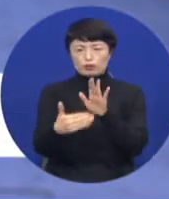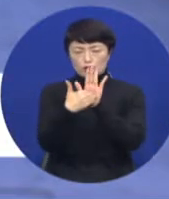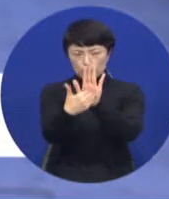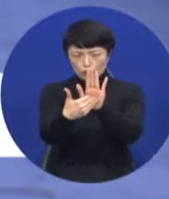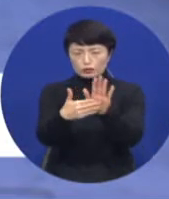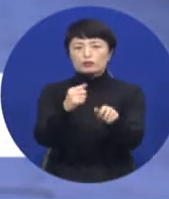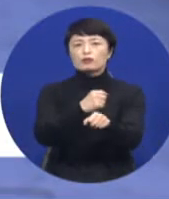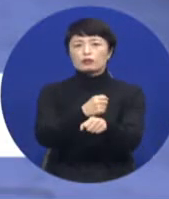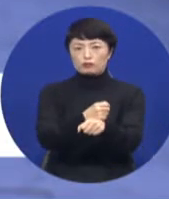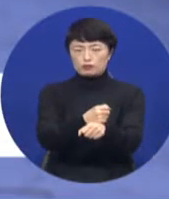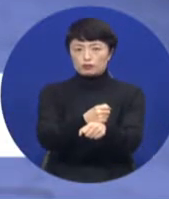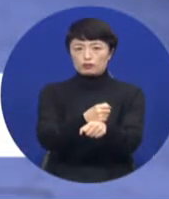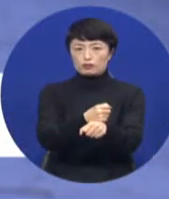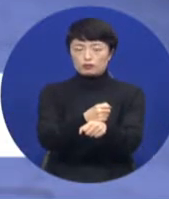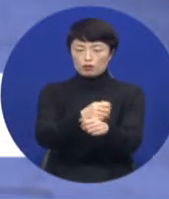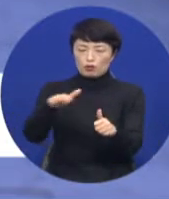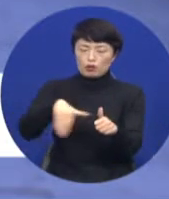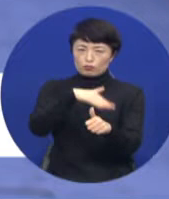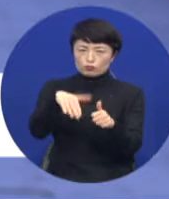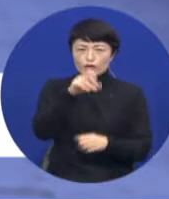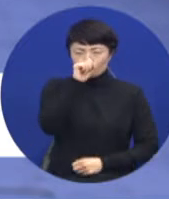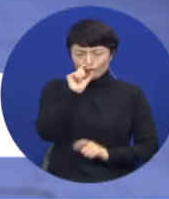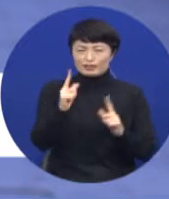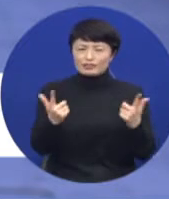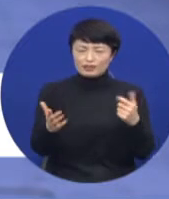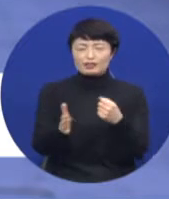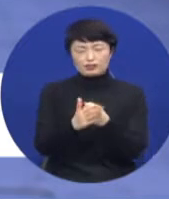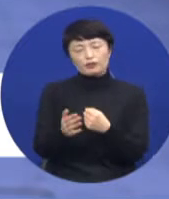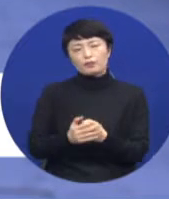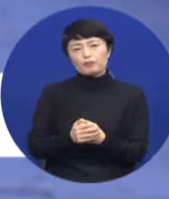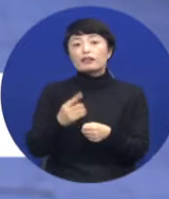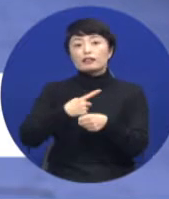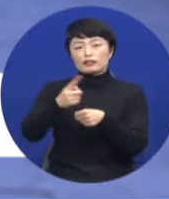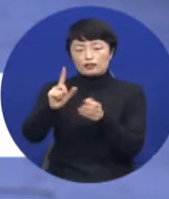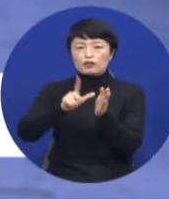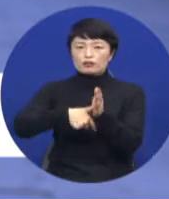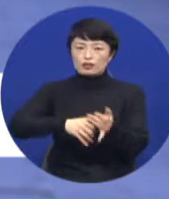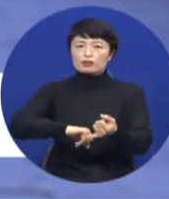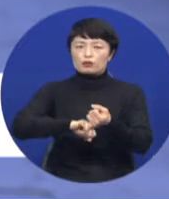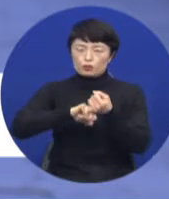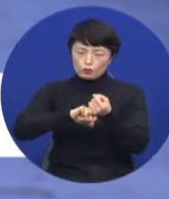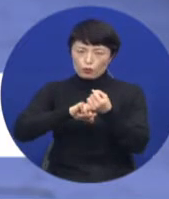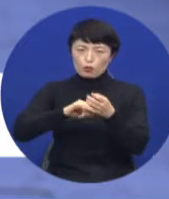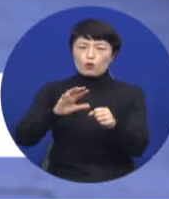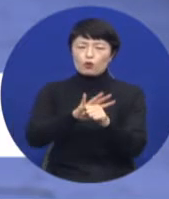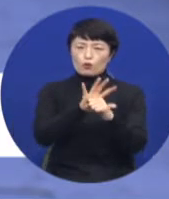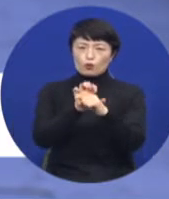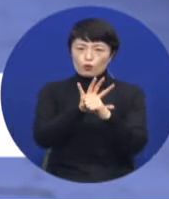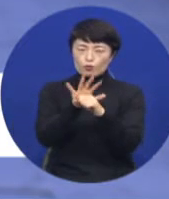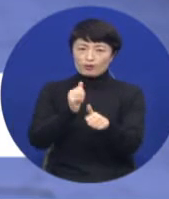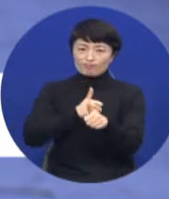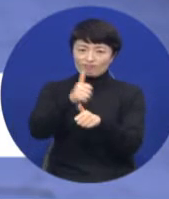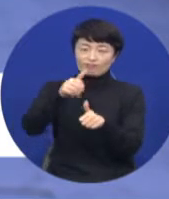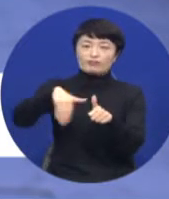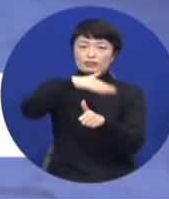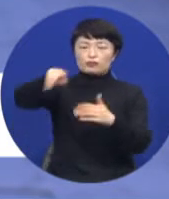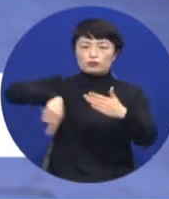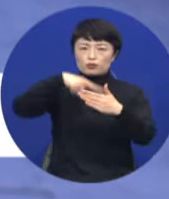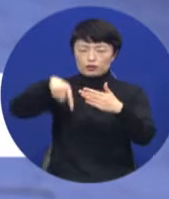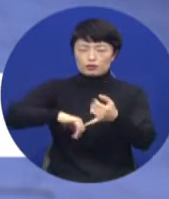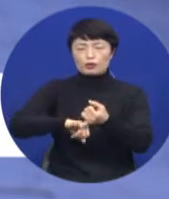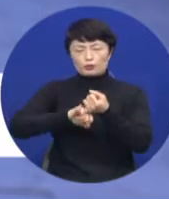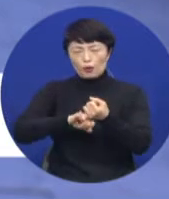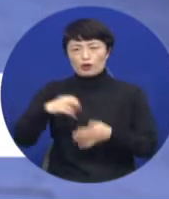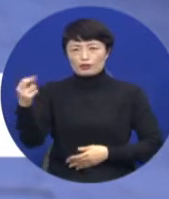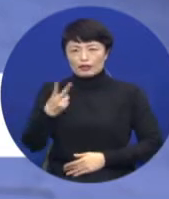막혀서 분위기가 안 좋아서 내년에는 꼭 코로나를 이기는 상황 속에서 한번 꼭 다시